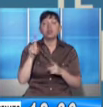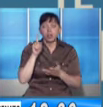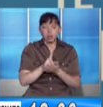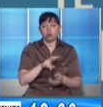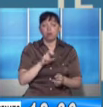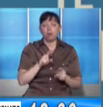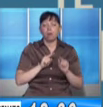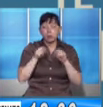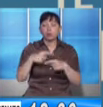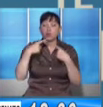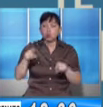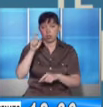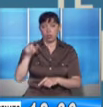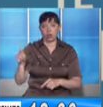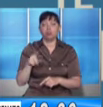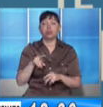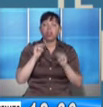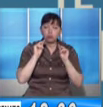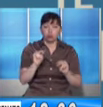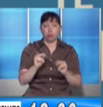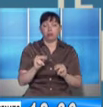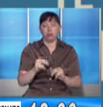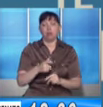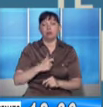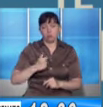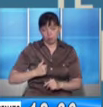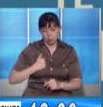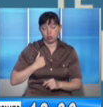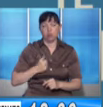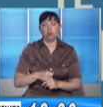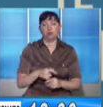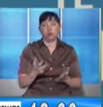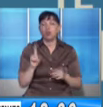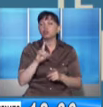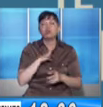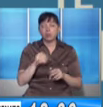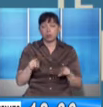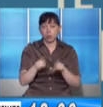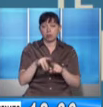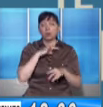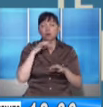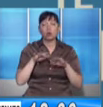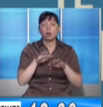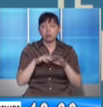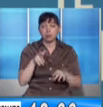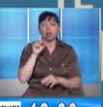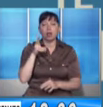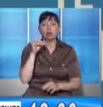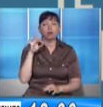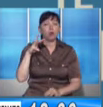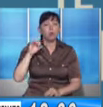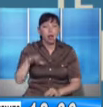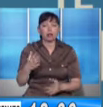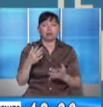mari dosare de rezonanță, fie că e vorba de miliard, fie de londromat, fie de multe și multe alte dosare.